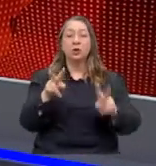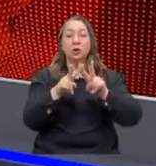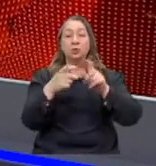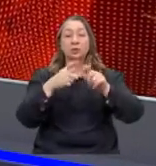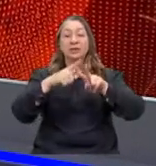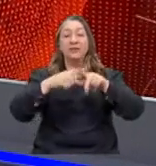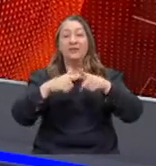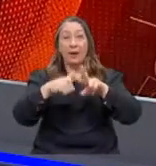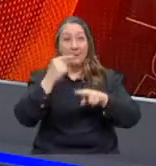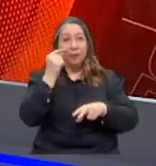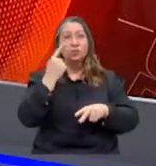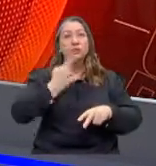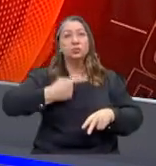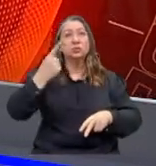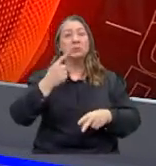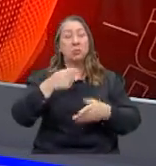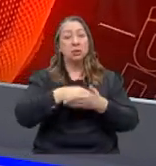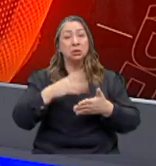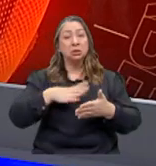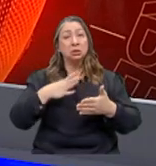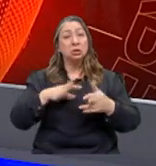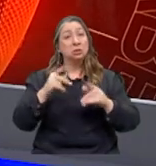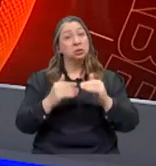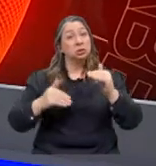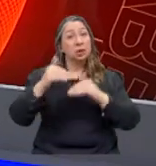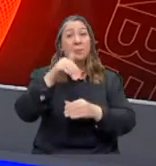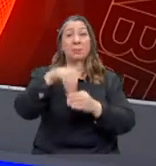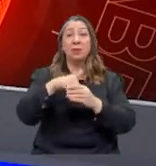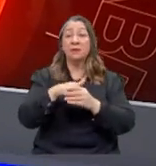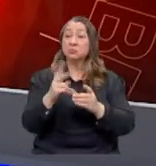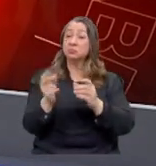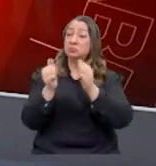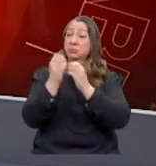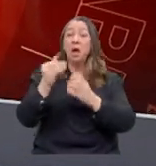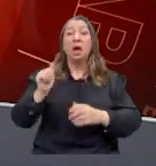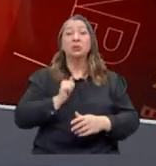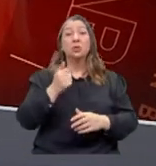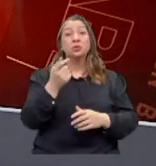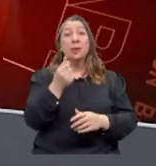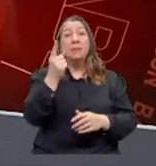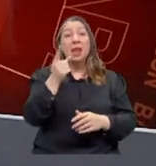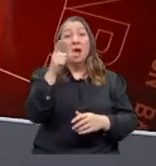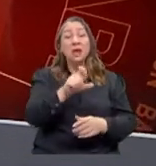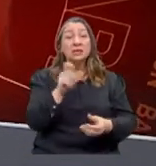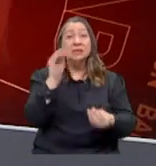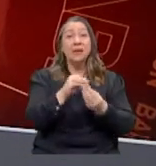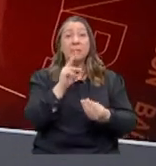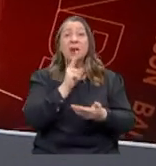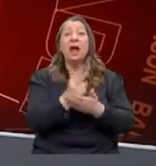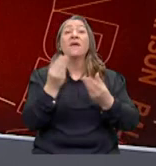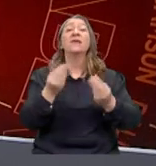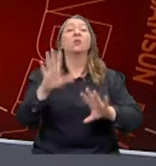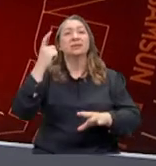Bey, Cumhurbaşkanı maaşını istediği gibi çıkarır, işinize gelince vekil maaşları katlanır. Asgari ücrete bir ay zam kararı